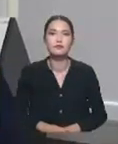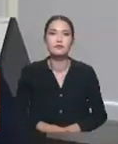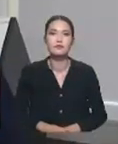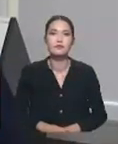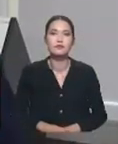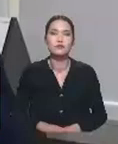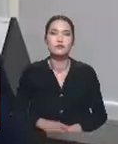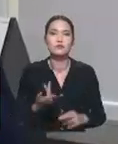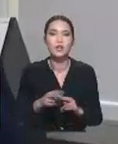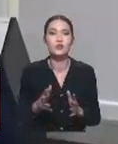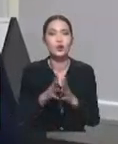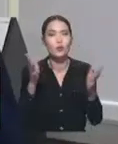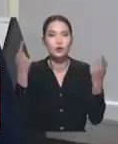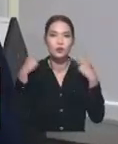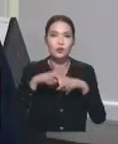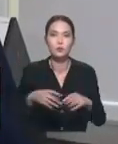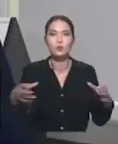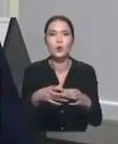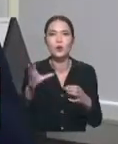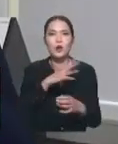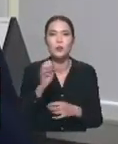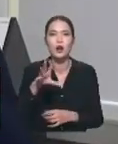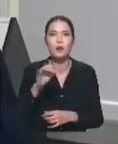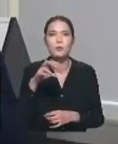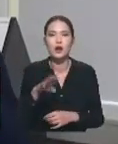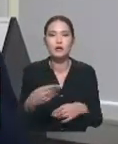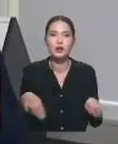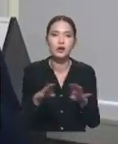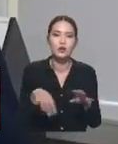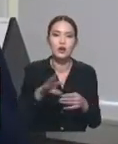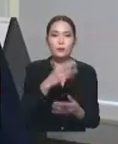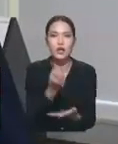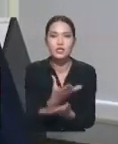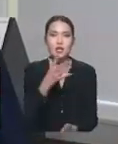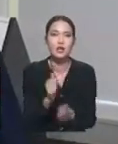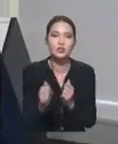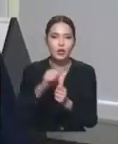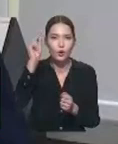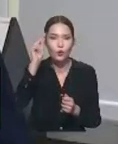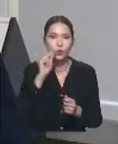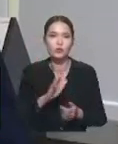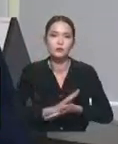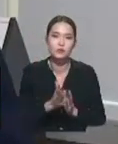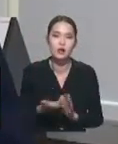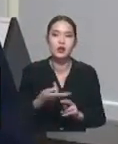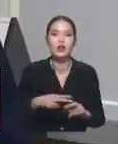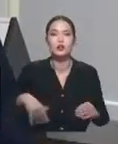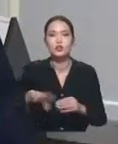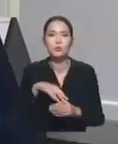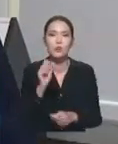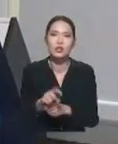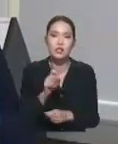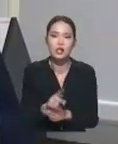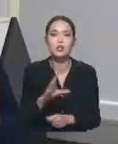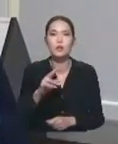Это очень значимый проект партии «Аманат», поскольку книжная отрасль в целом находится сейчас в плачевном состоянии. Перед проектом стоят большие задачи. В